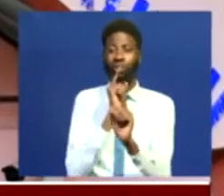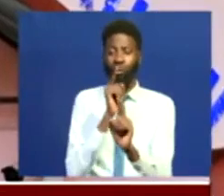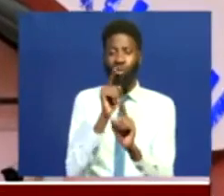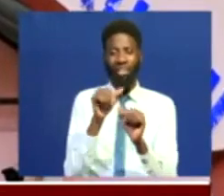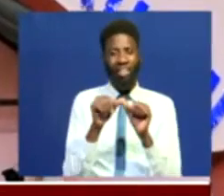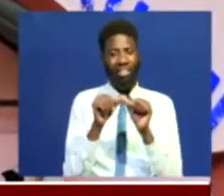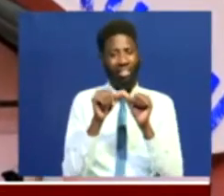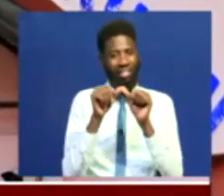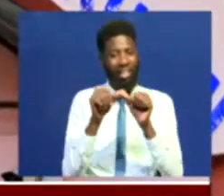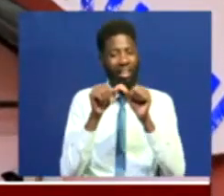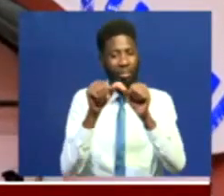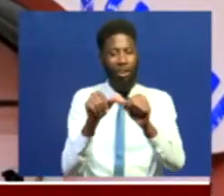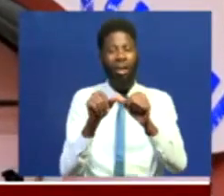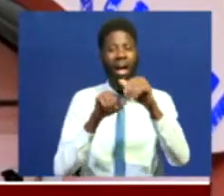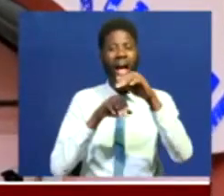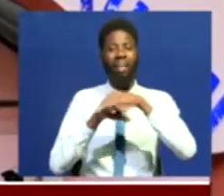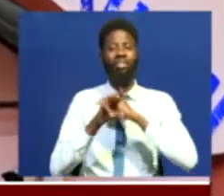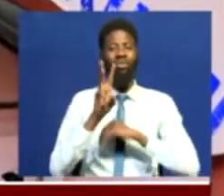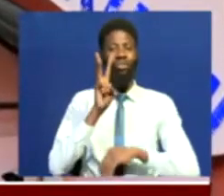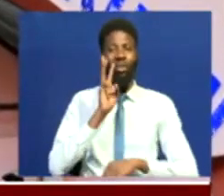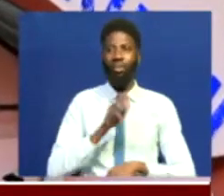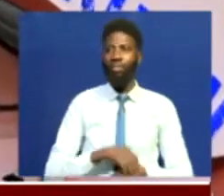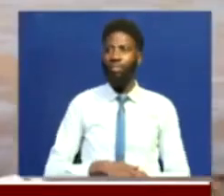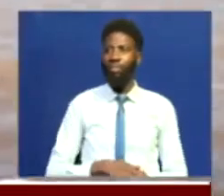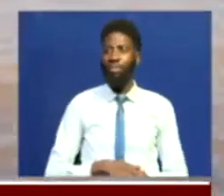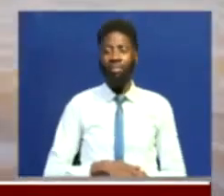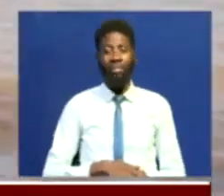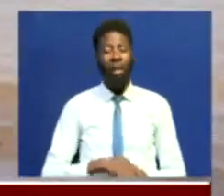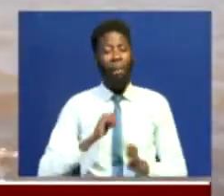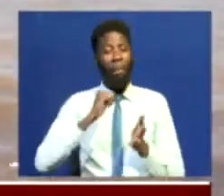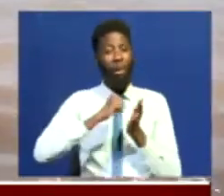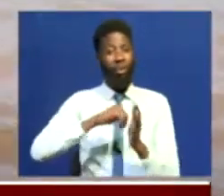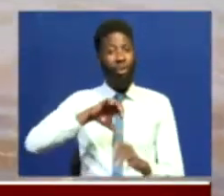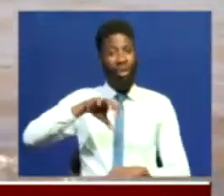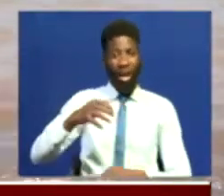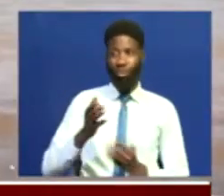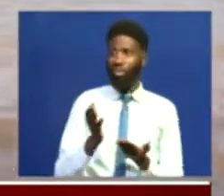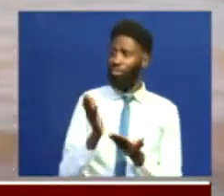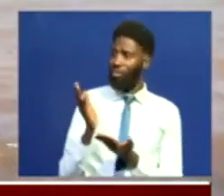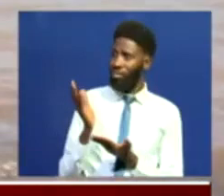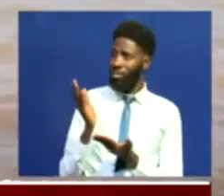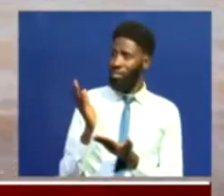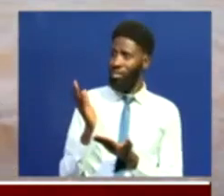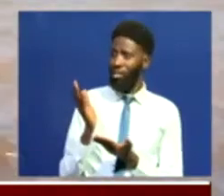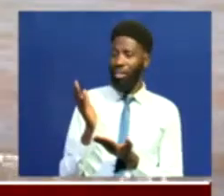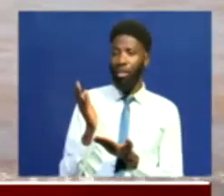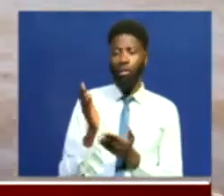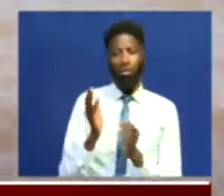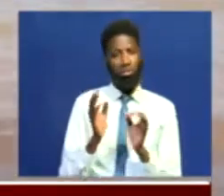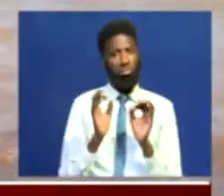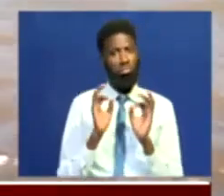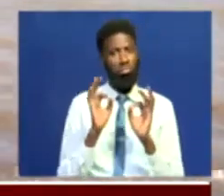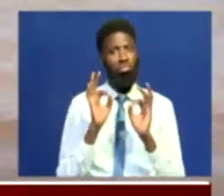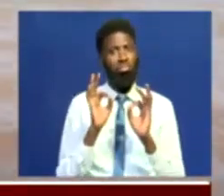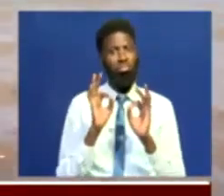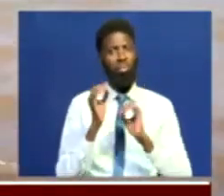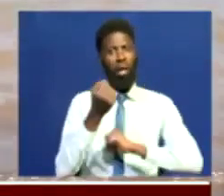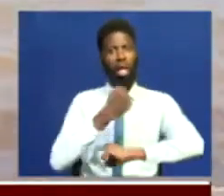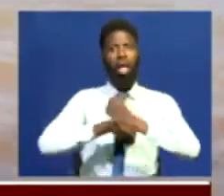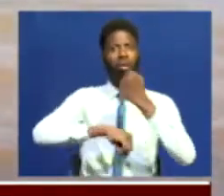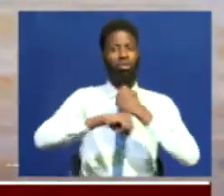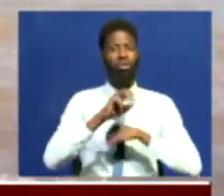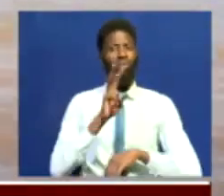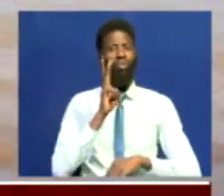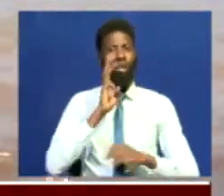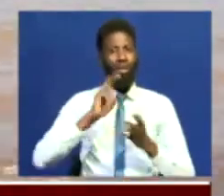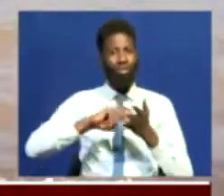Kaunti ya Makueni imeibuka kuwa kielelezo kizuri cha maendeleo kwenye miradi ya maji. Kiini chake ni mafanikio ya